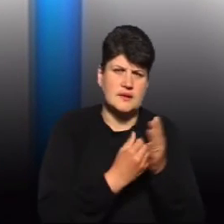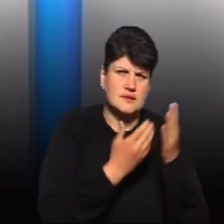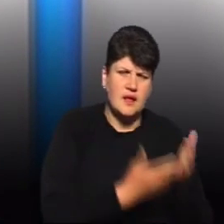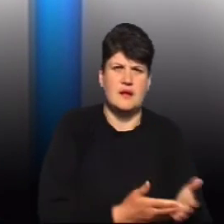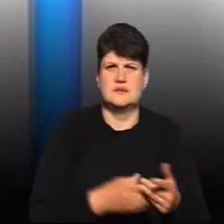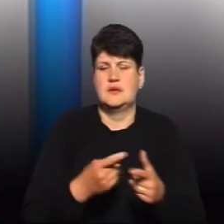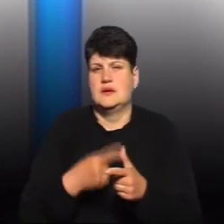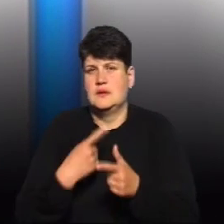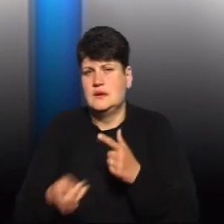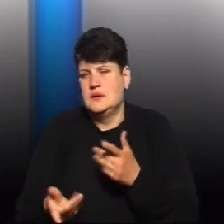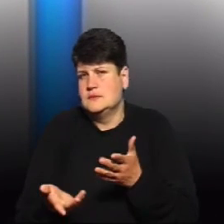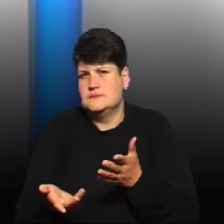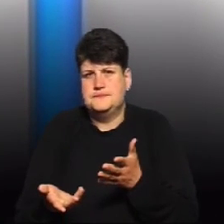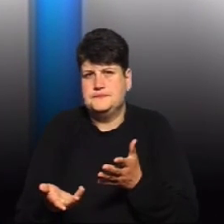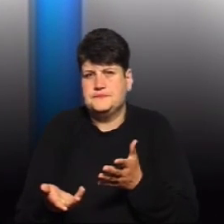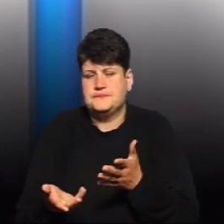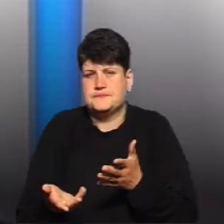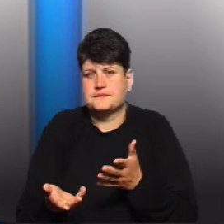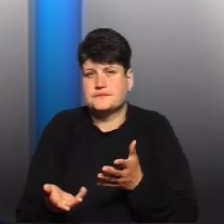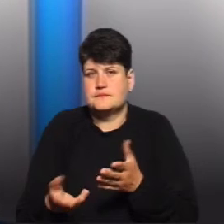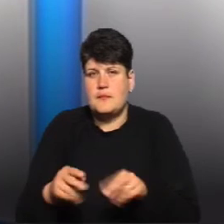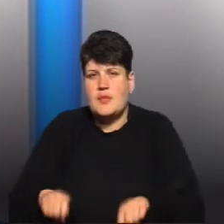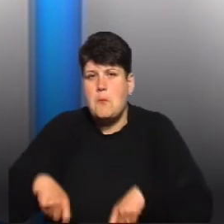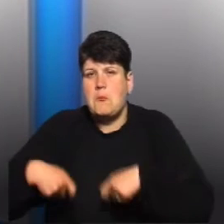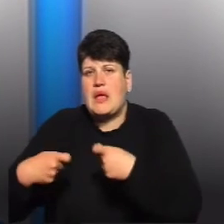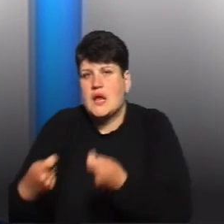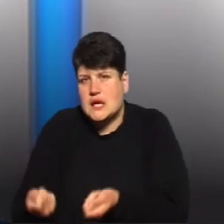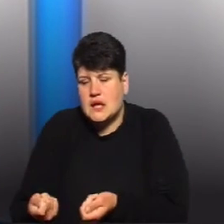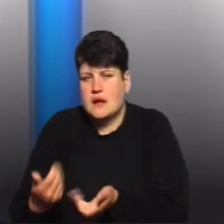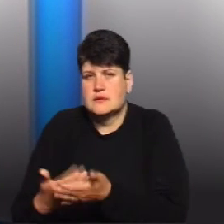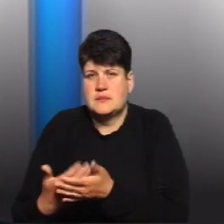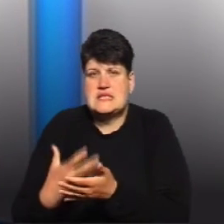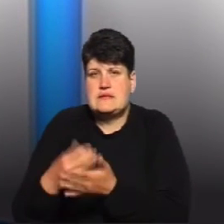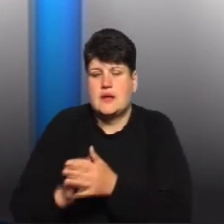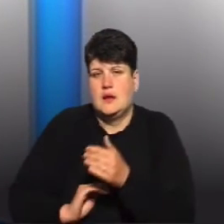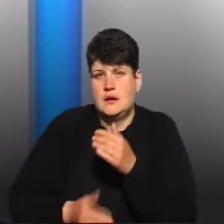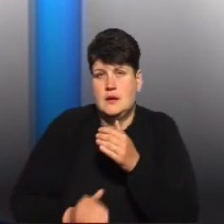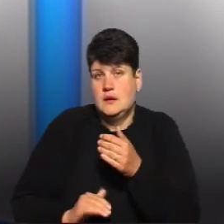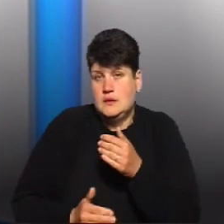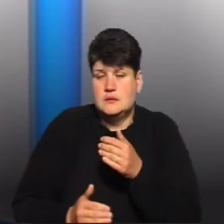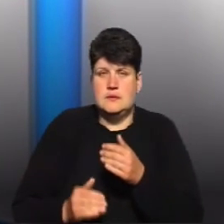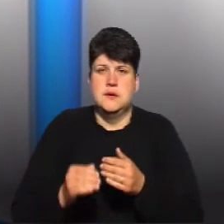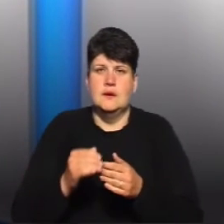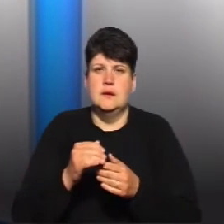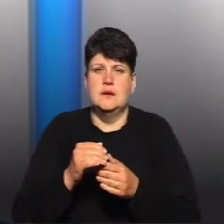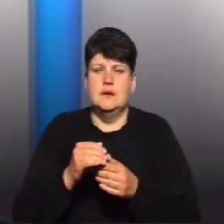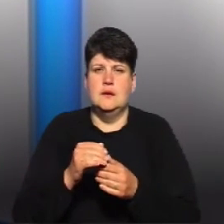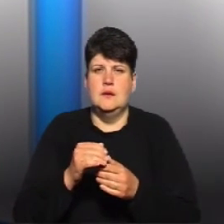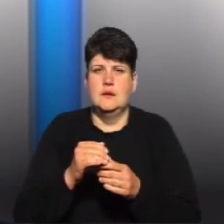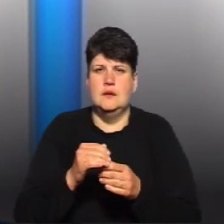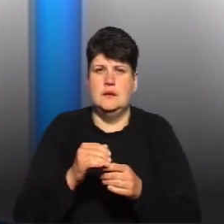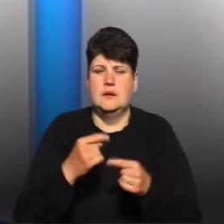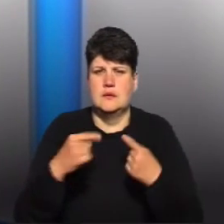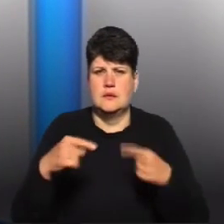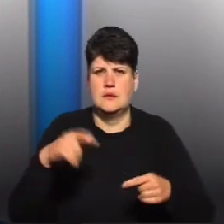свої канали, чи передати там, ну, тобто, свій бізнес певним чином, можливо, чи передати іншим особам,